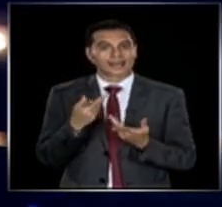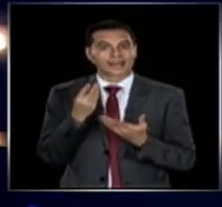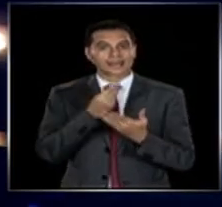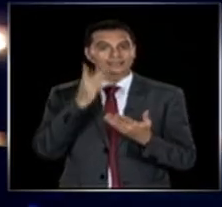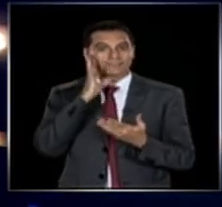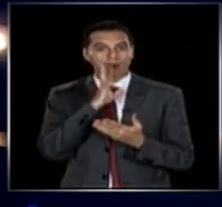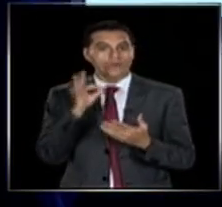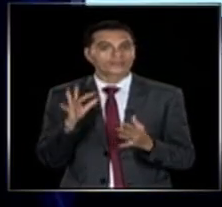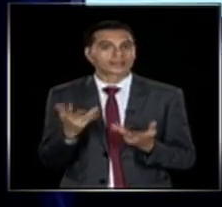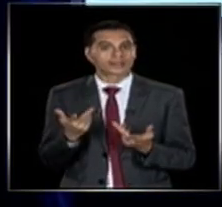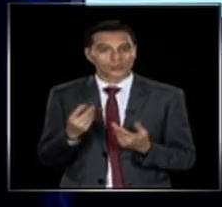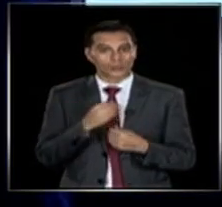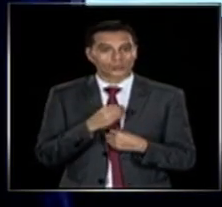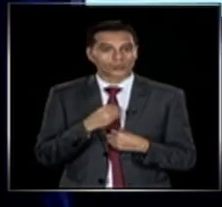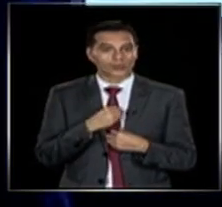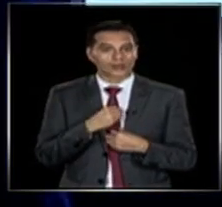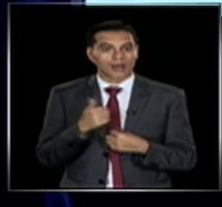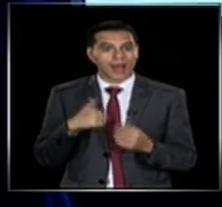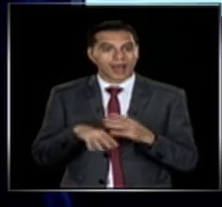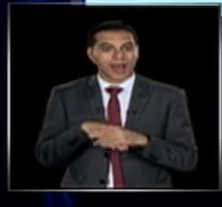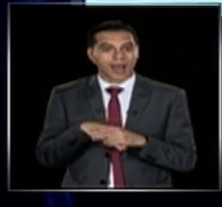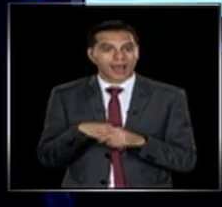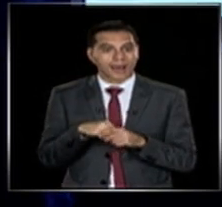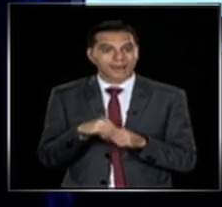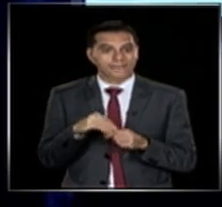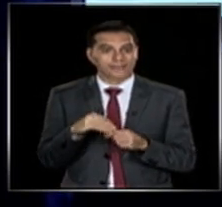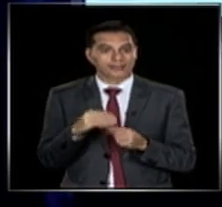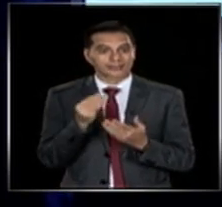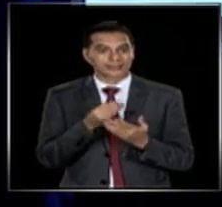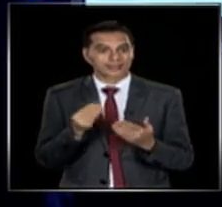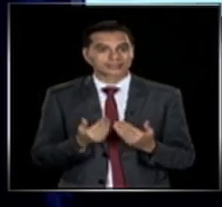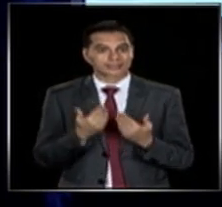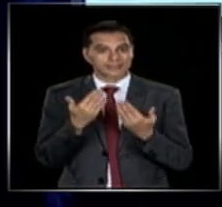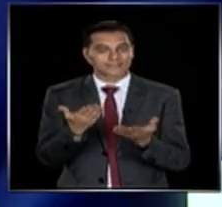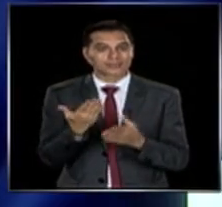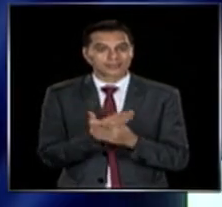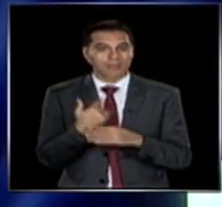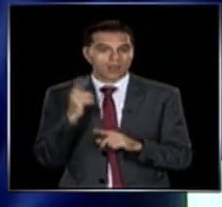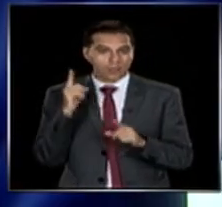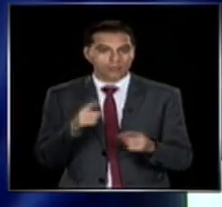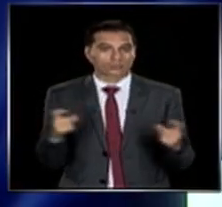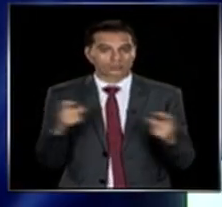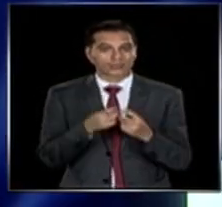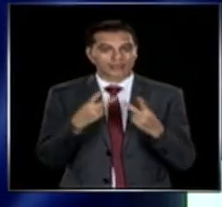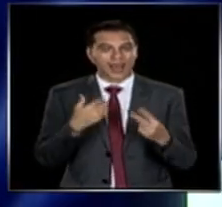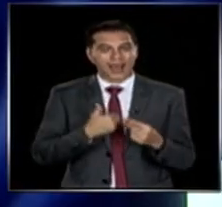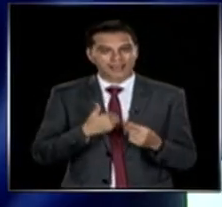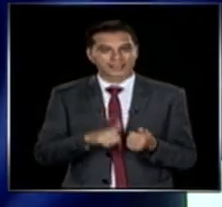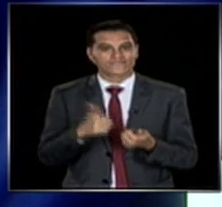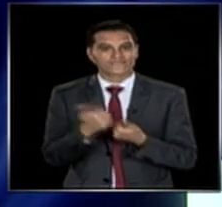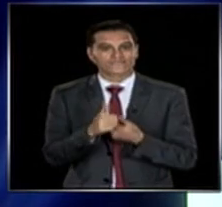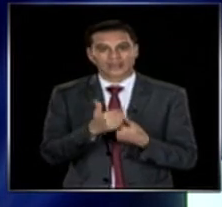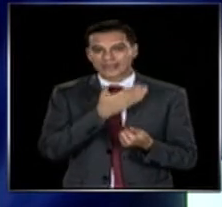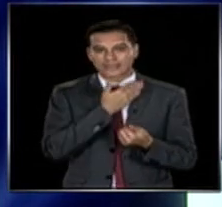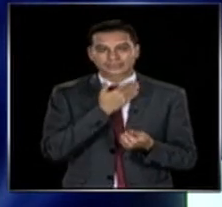بقى؟ احكي لي. هي أنا والله بعد ما وصلنا للمباراة النهائية حسيت إن في دين في